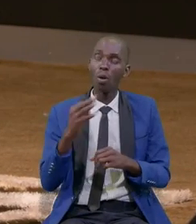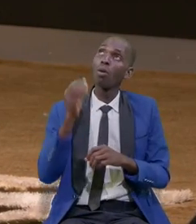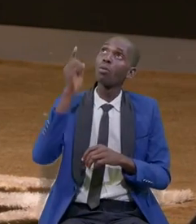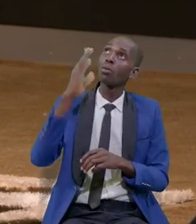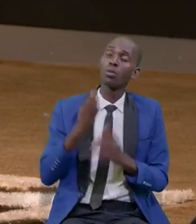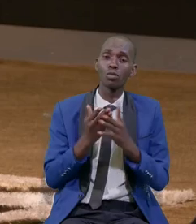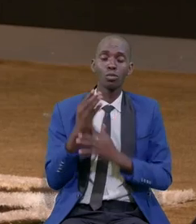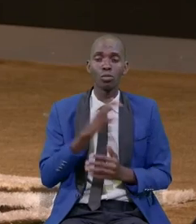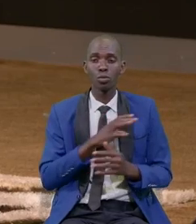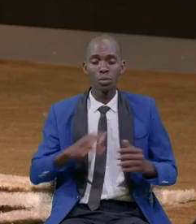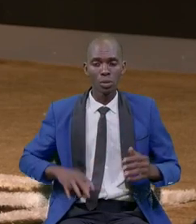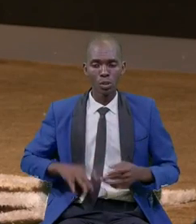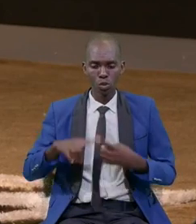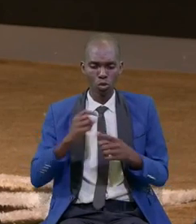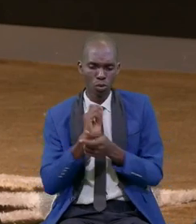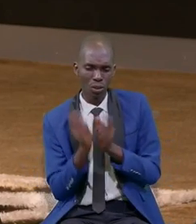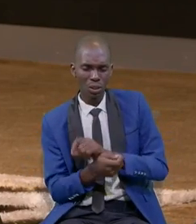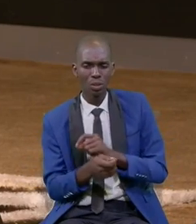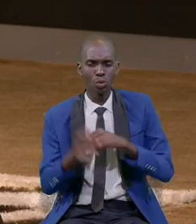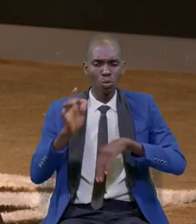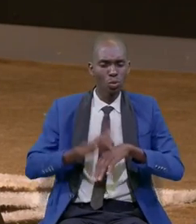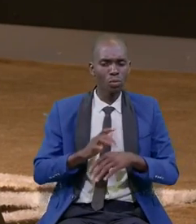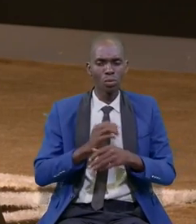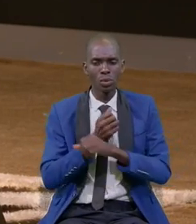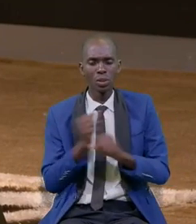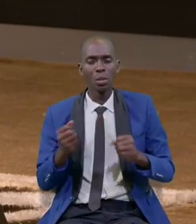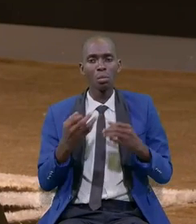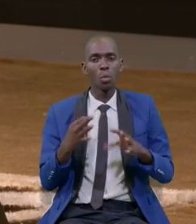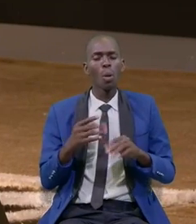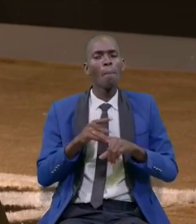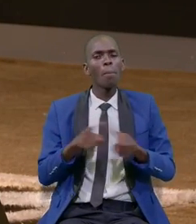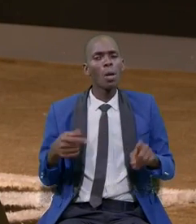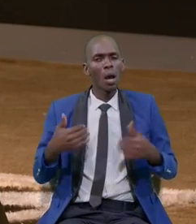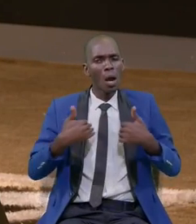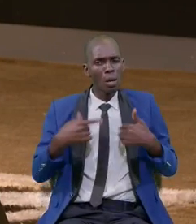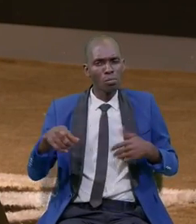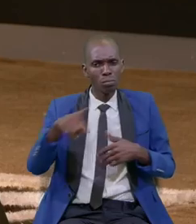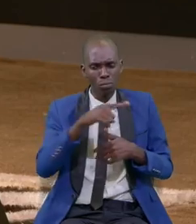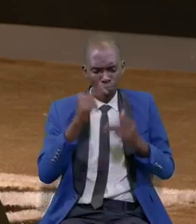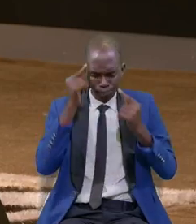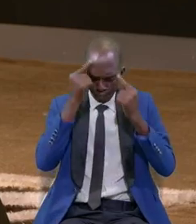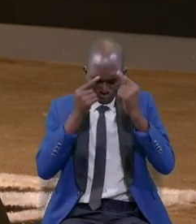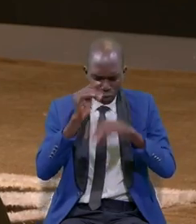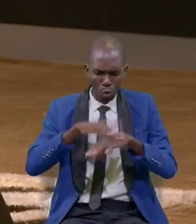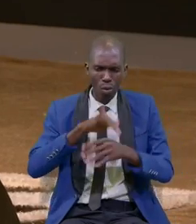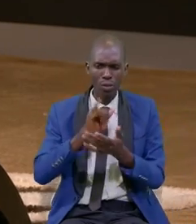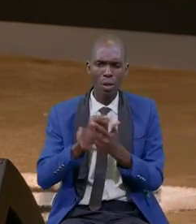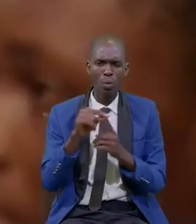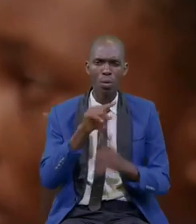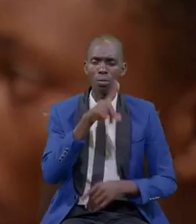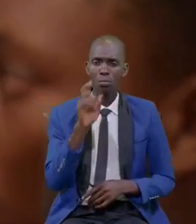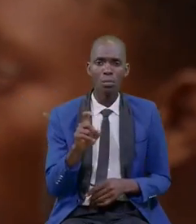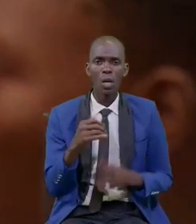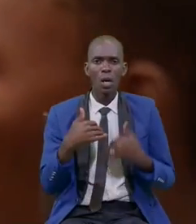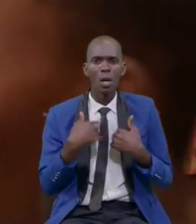vie. Avons-nous pensé à cela? L'avons-nous accepté? Avons-nous bâti notre conviction? Est-ce